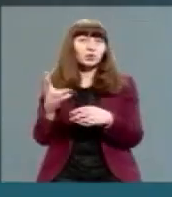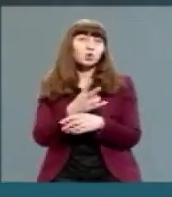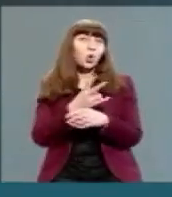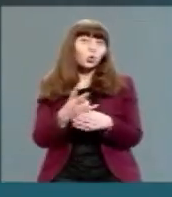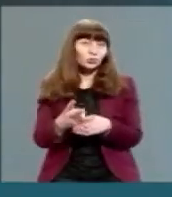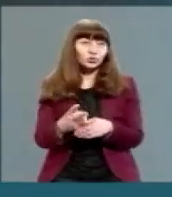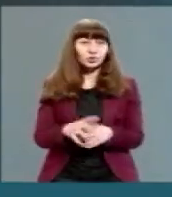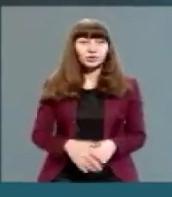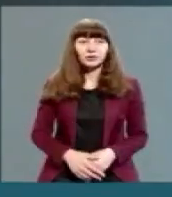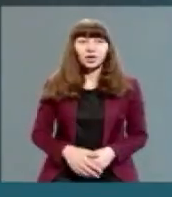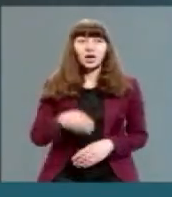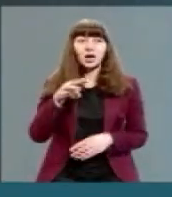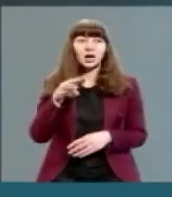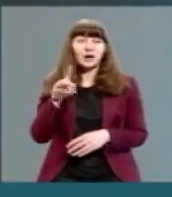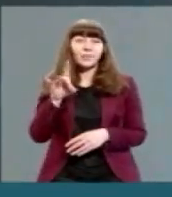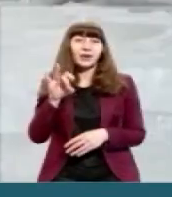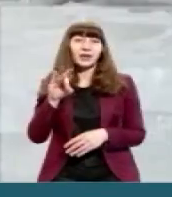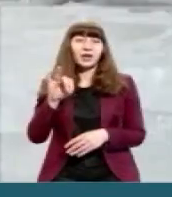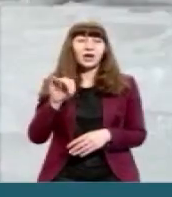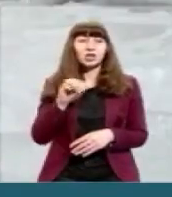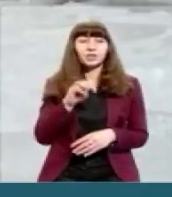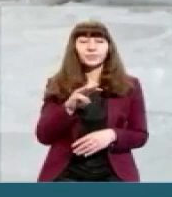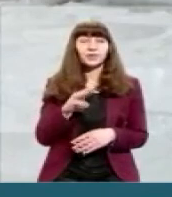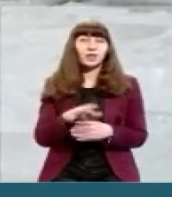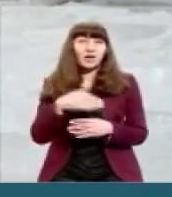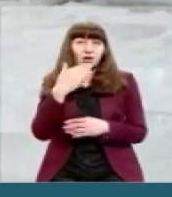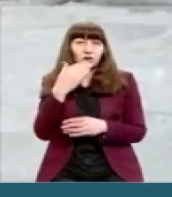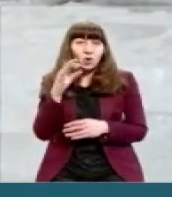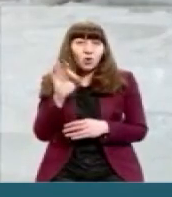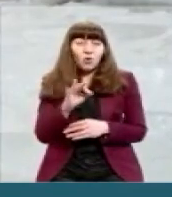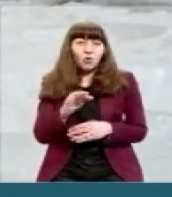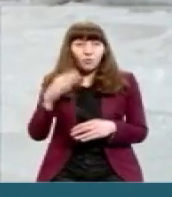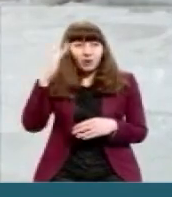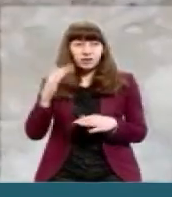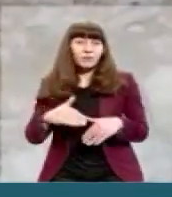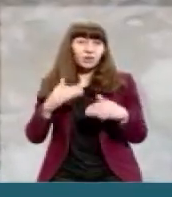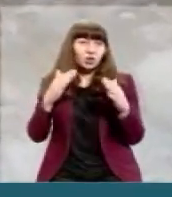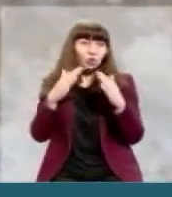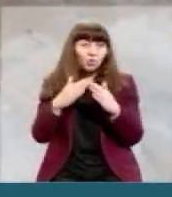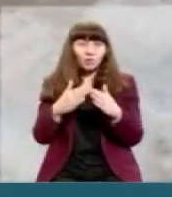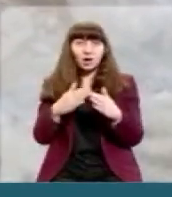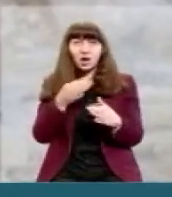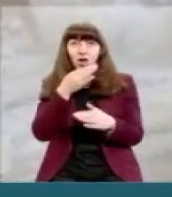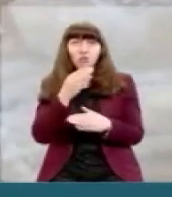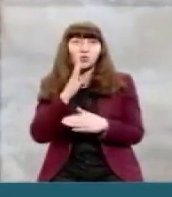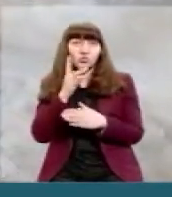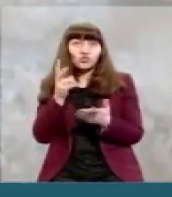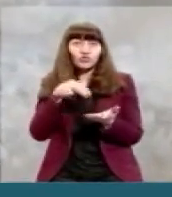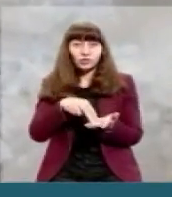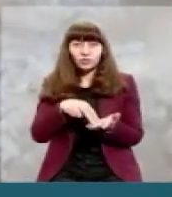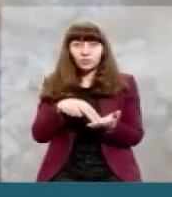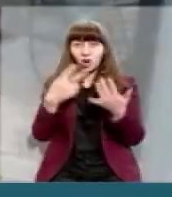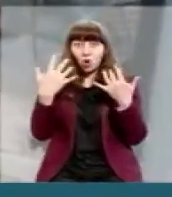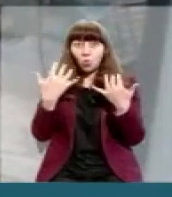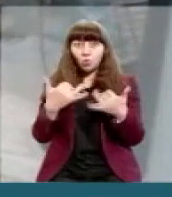ночью. Мария Дубеневич со слезами на глазах рассказывает о потоплении ее дома. Вышла, говорит, рано утром в коридор и не поверила своим